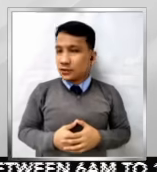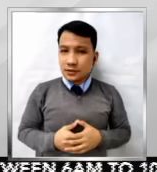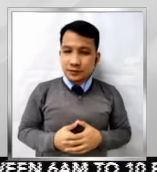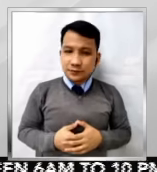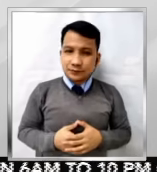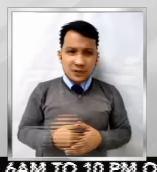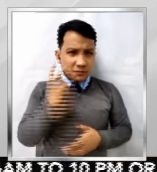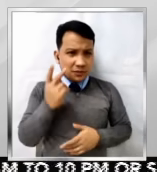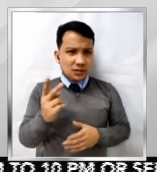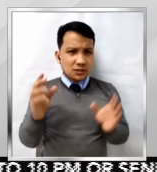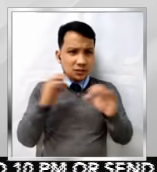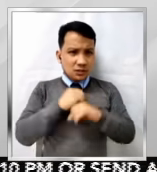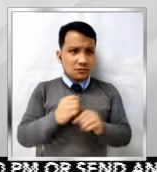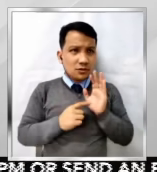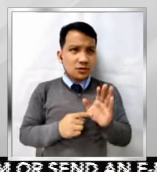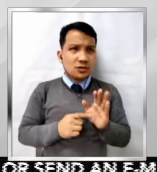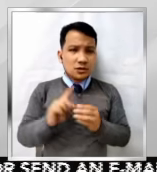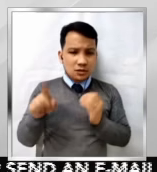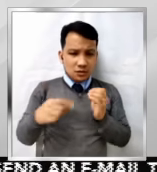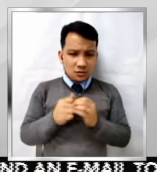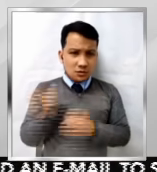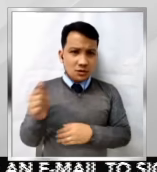kung meron bang